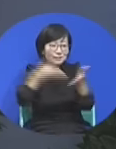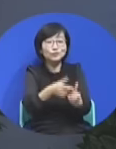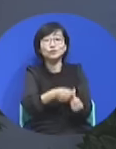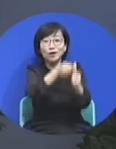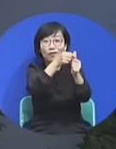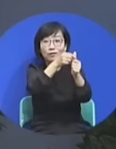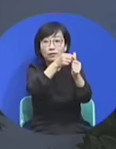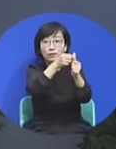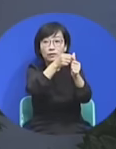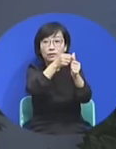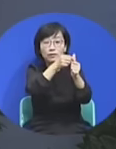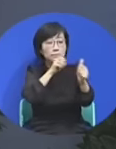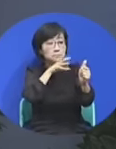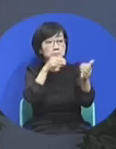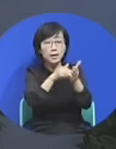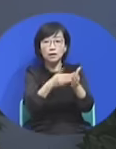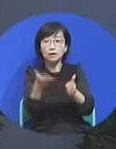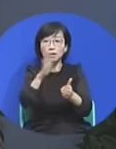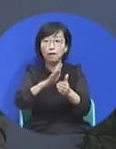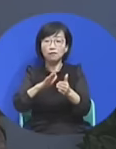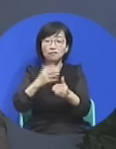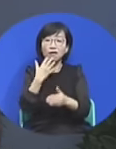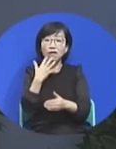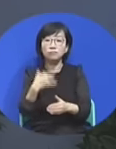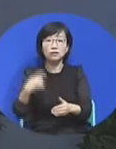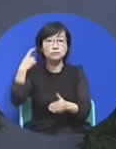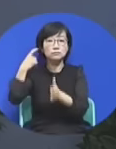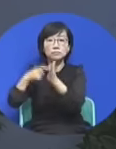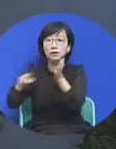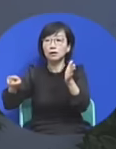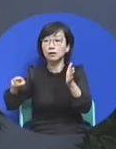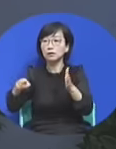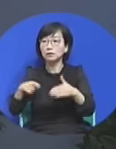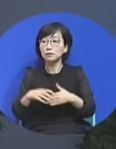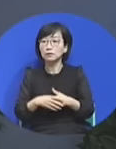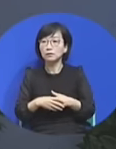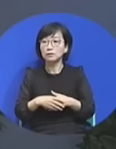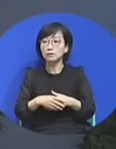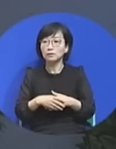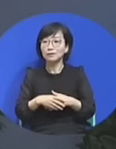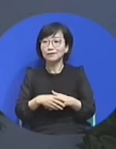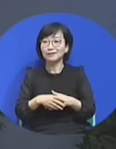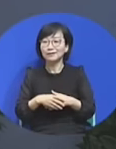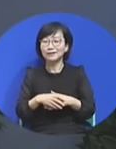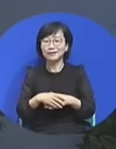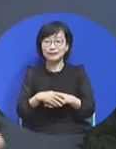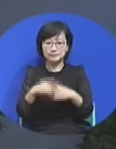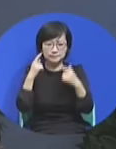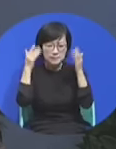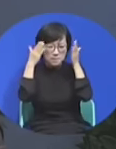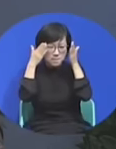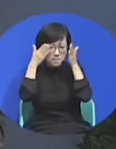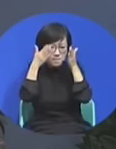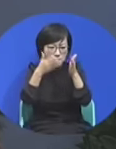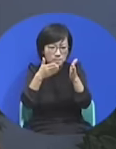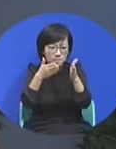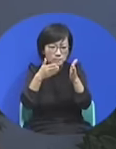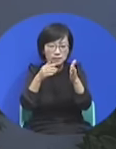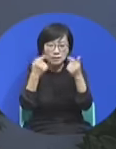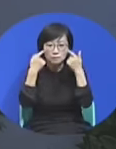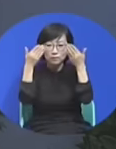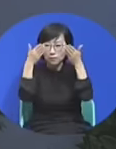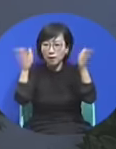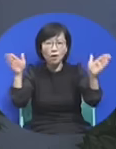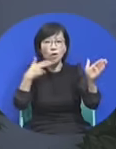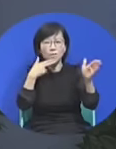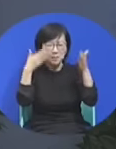이만큼 이념과 세계관은요 무섭습니다. 그 외에는 볼 수가 없으니까. To this extent, our ideology, our worldview is so frightening because you can't see